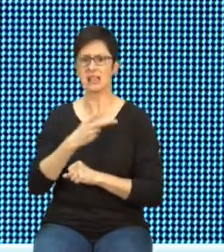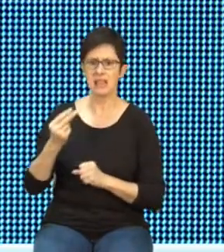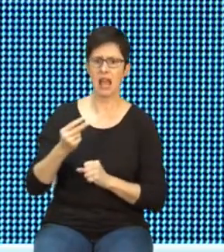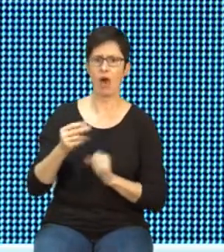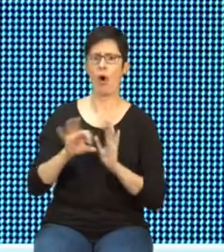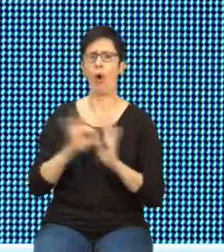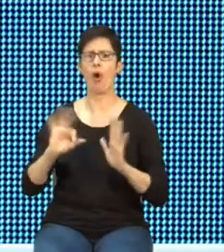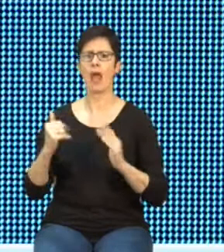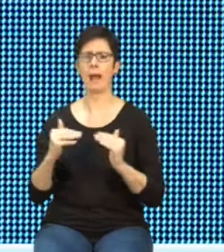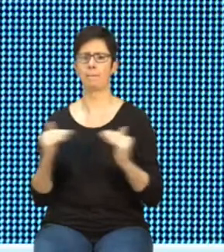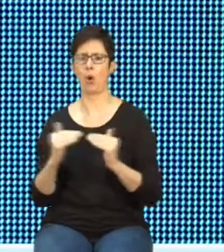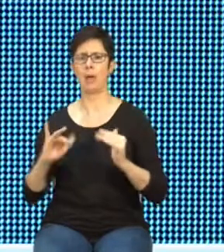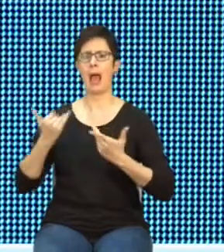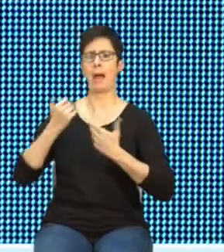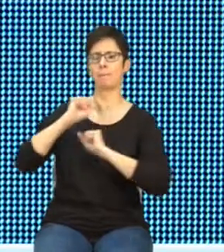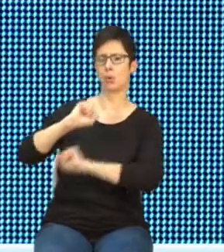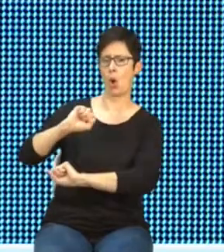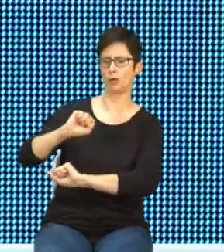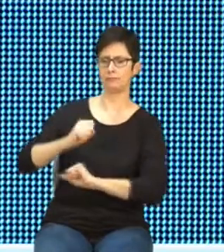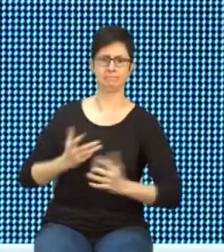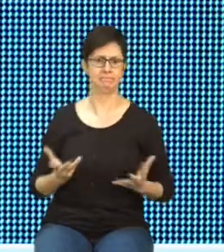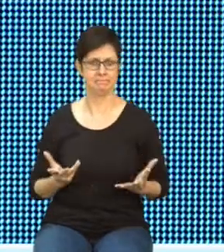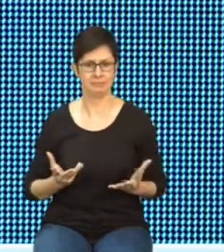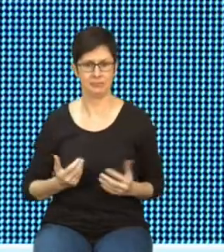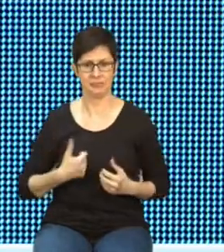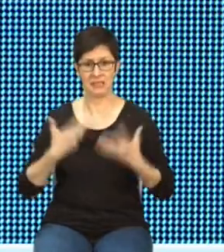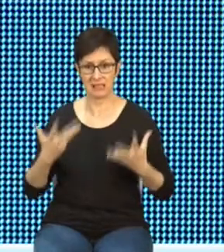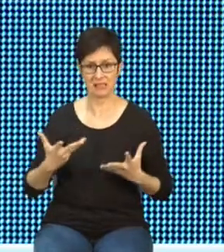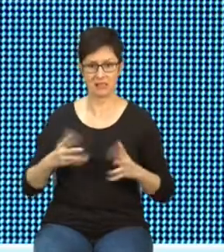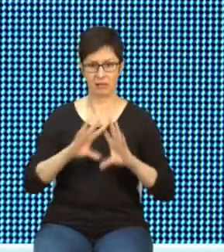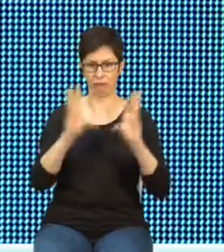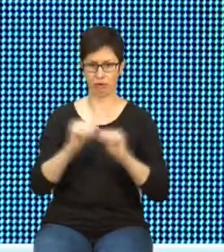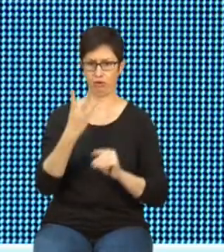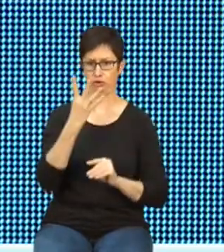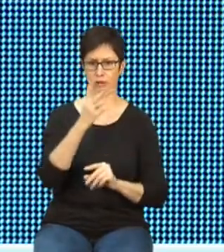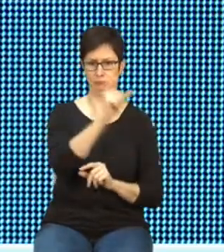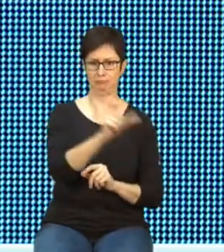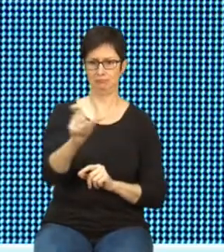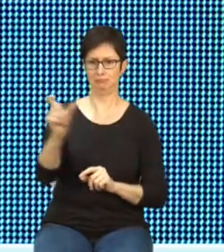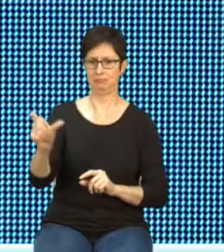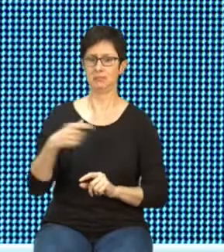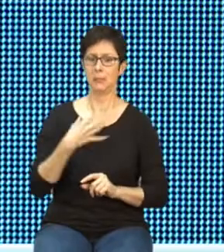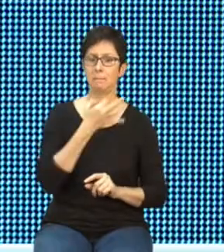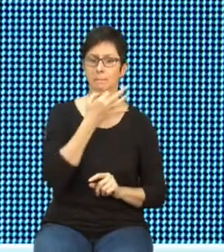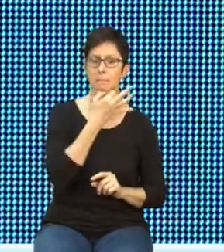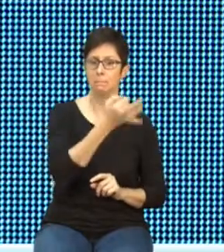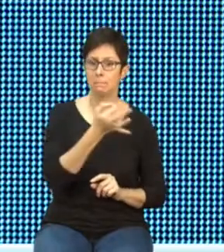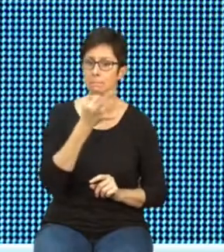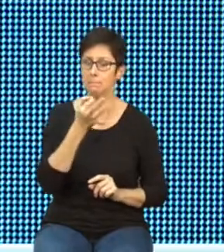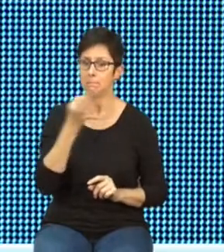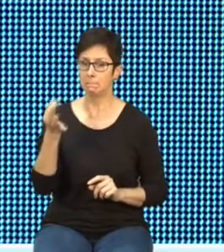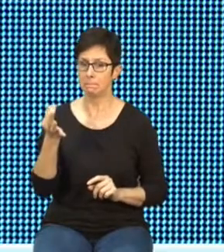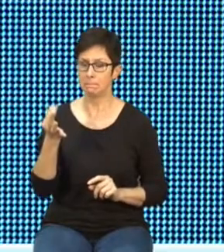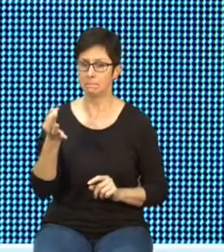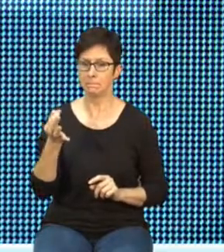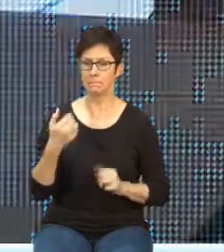jak się przed nim bronić i chciałbym zapytać wszystkich czterech państwa żebyśmy się udali tak